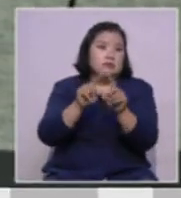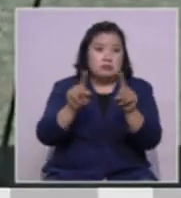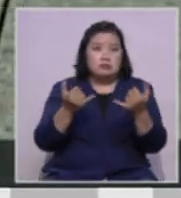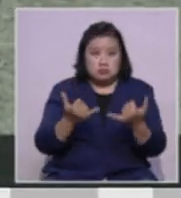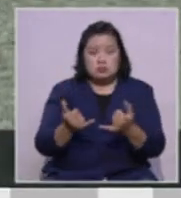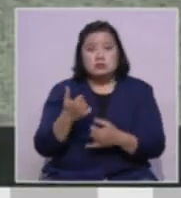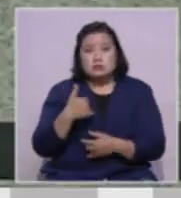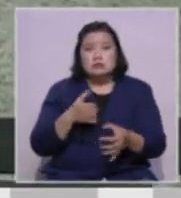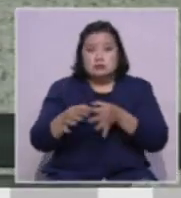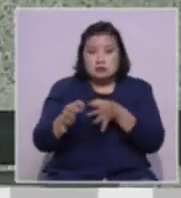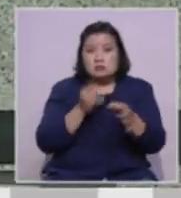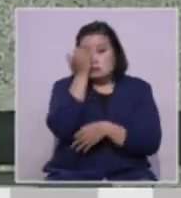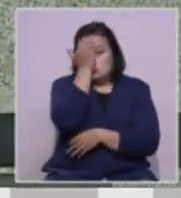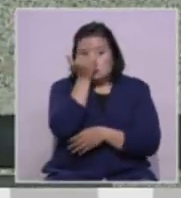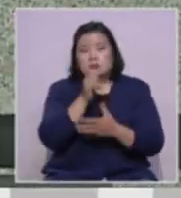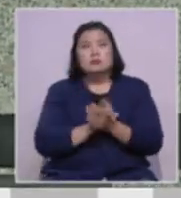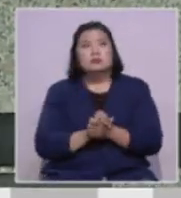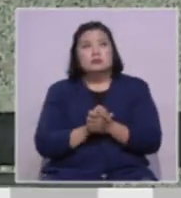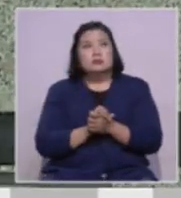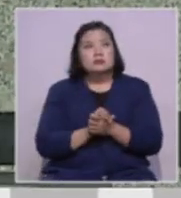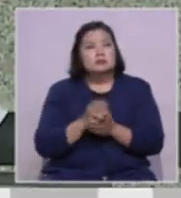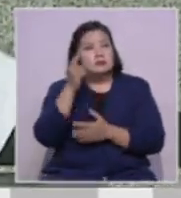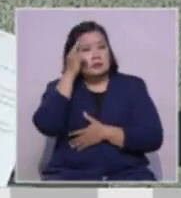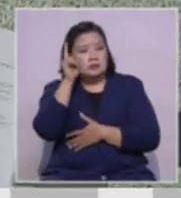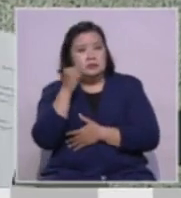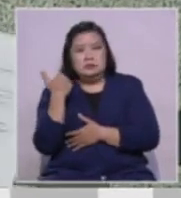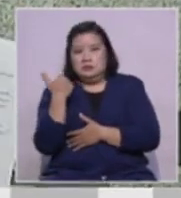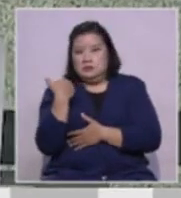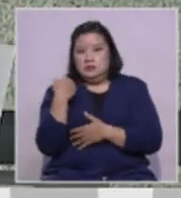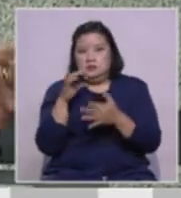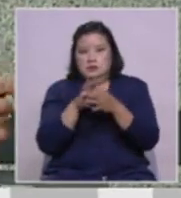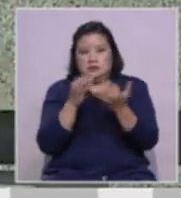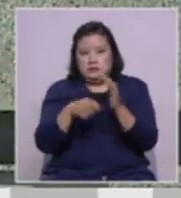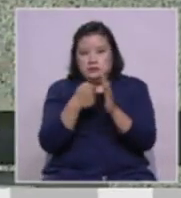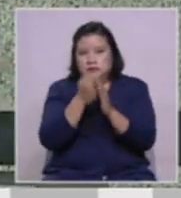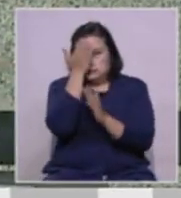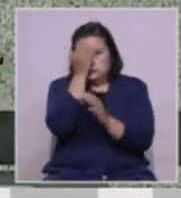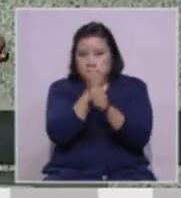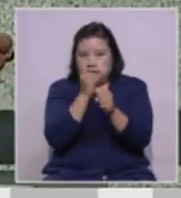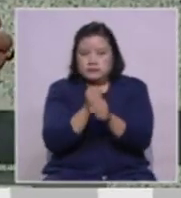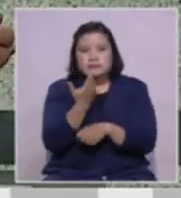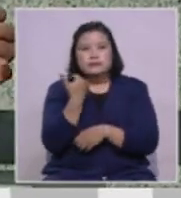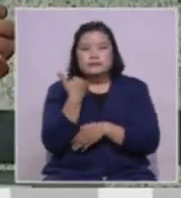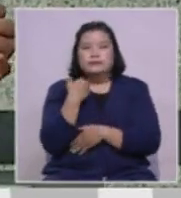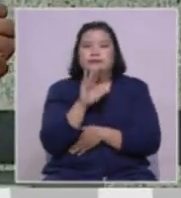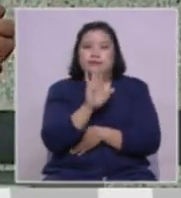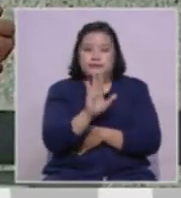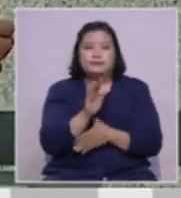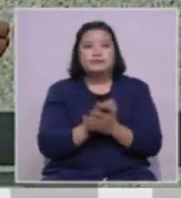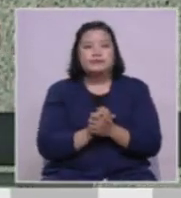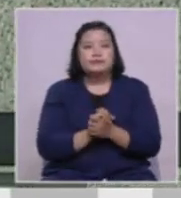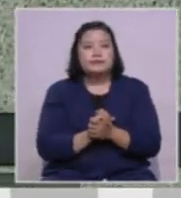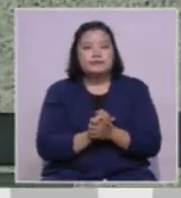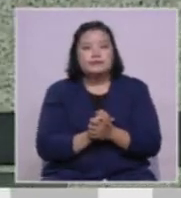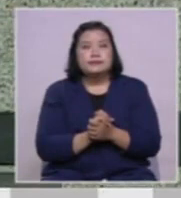ได้คือเราเห็นความไม่คงเส้นคงวาของหลักการในการเลือกรัฐมนตรีของพลเอกประย ุ ทธ์นะครับอย่างเช่นคุณธรร